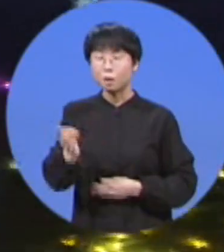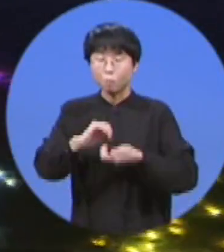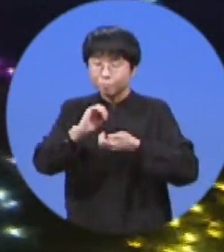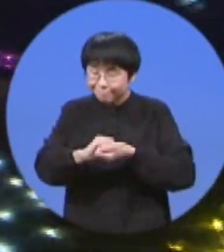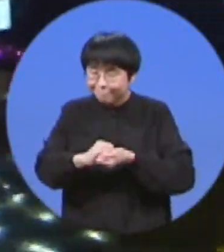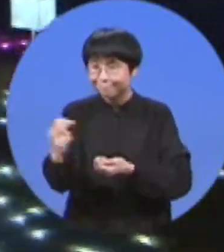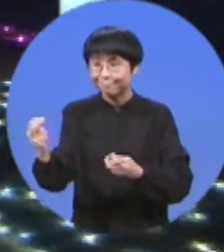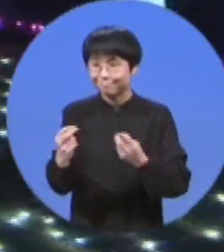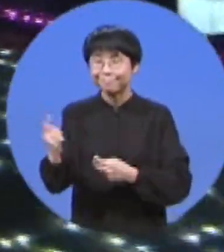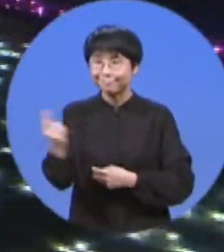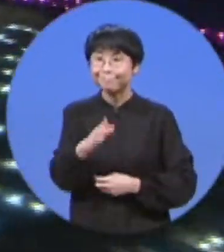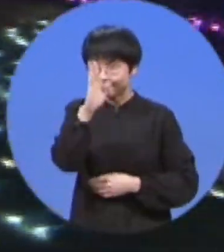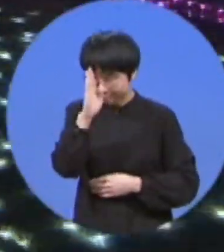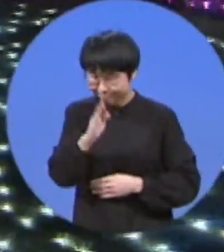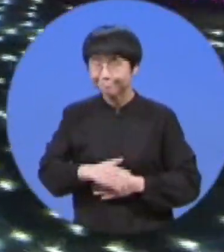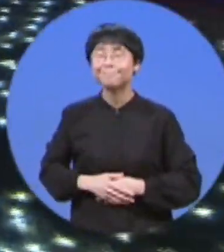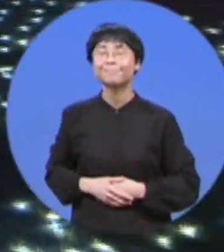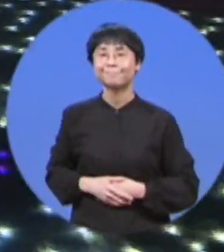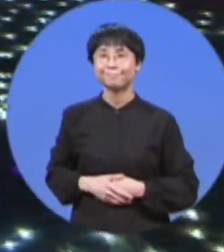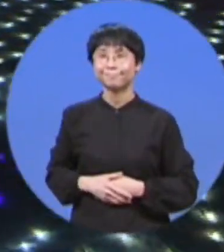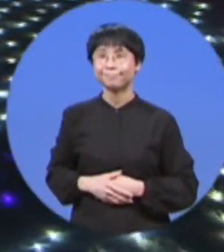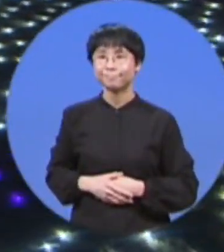見に来てください。